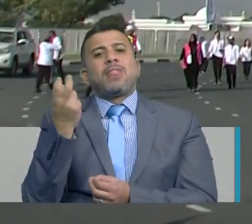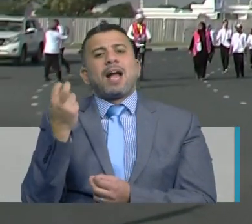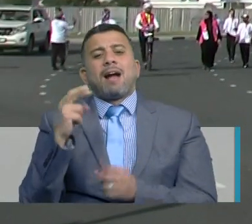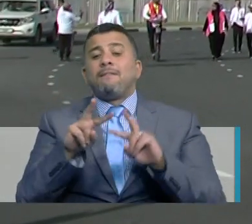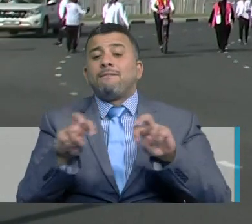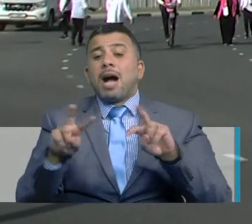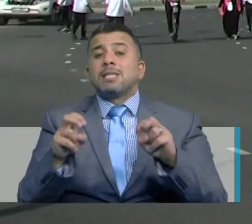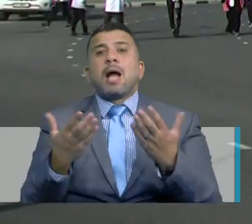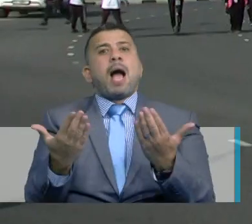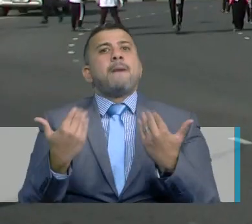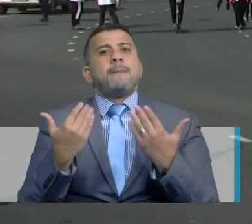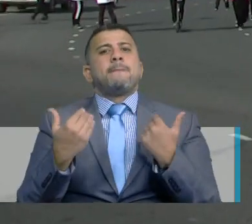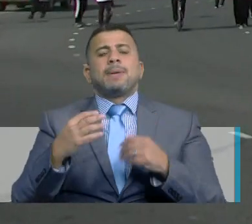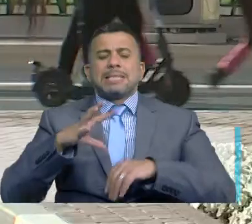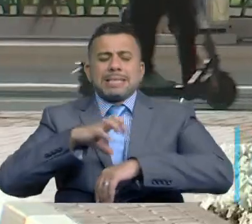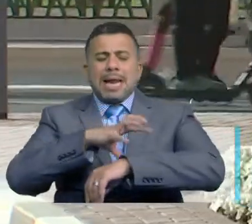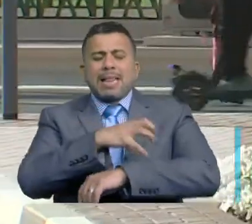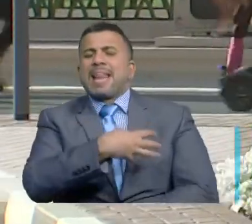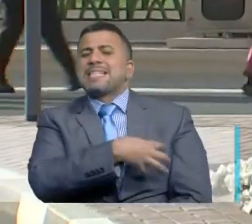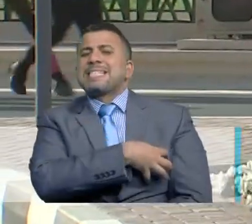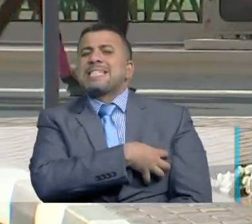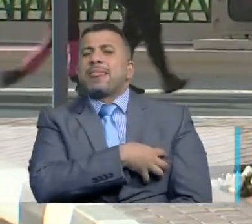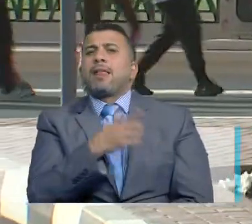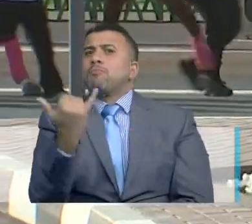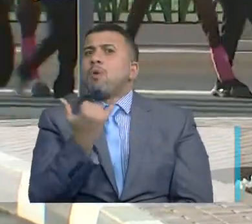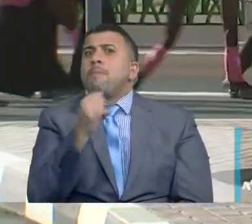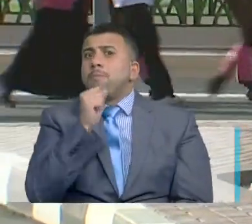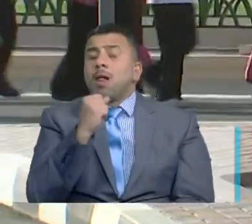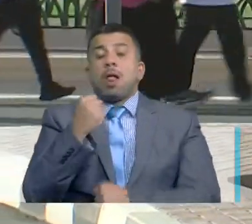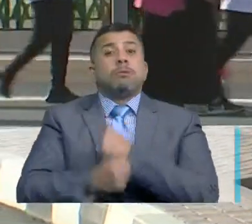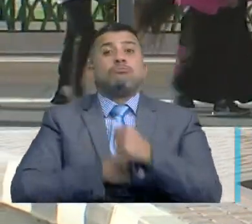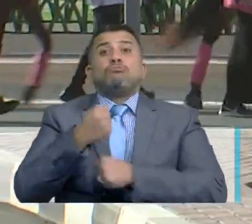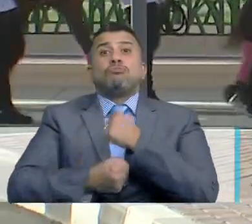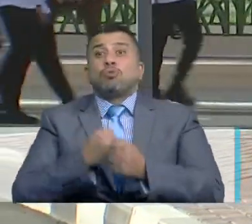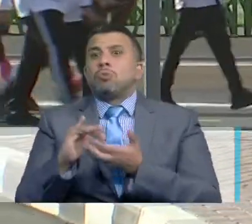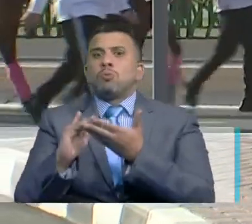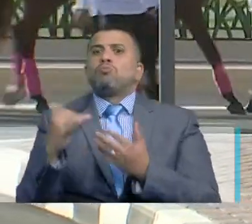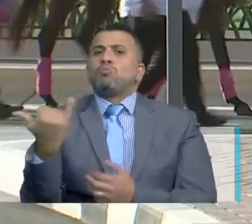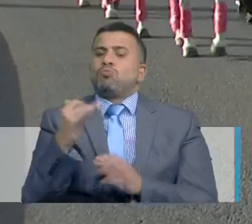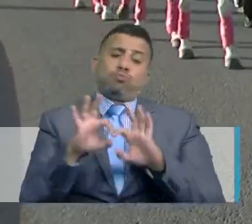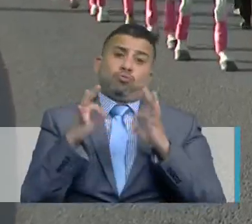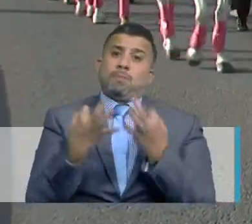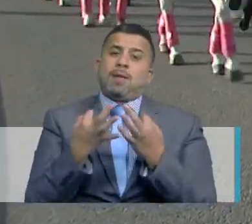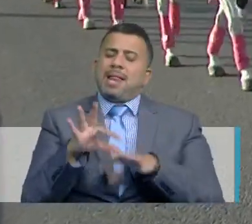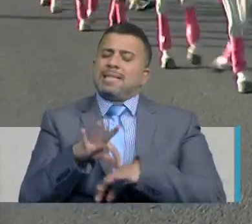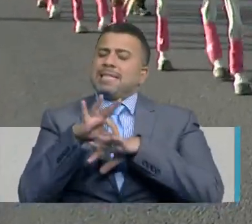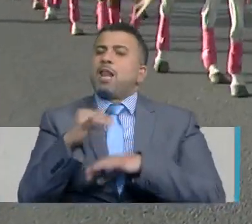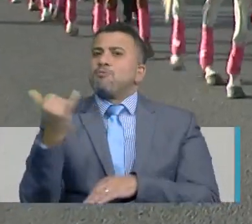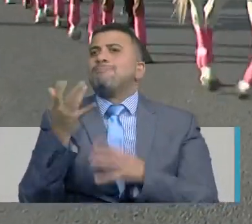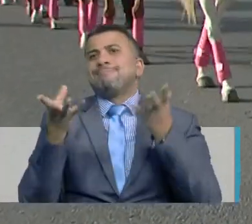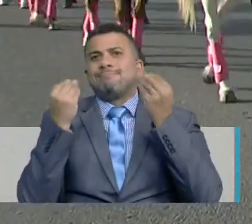الفحص المبكر عن سرطان الثدي وأهمية التطوع في مثل هذه الفعاليات المجتمعية